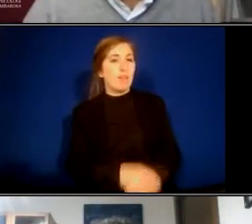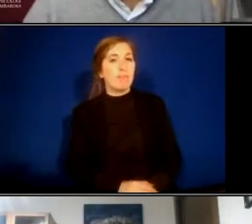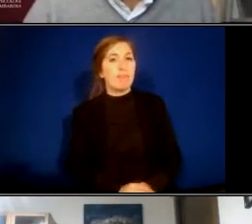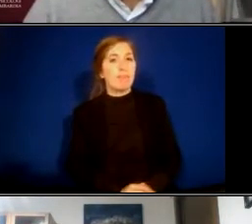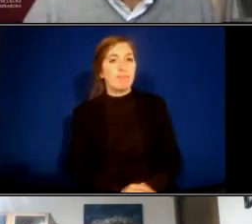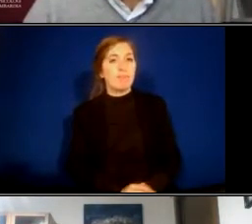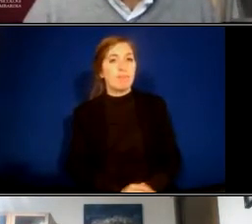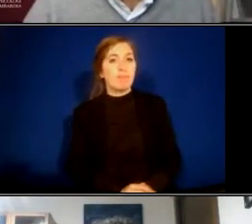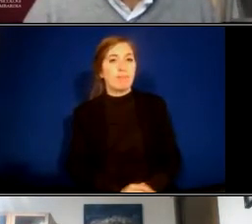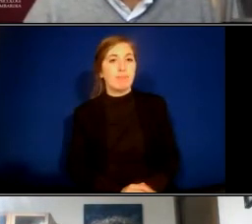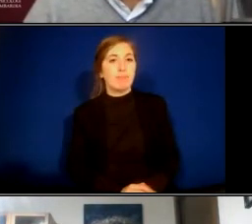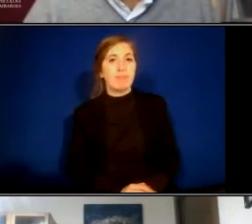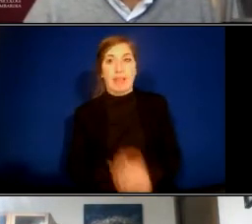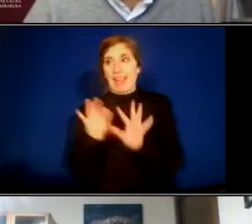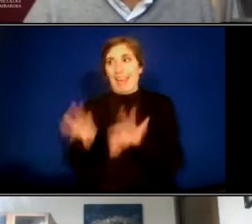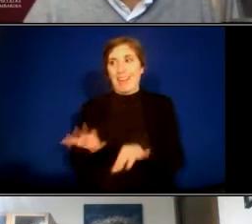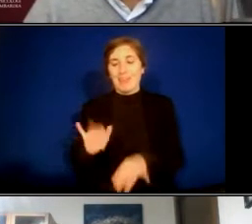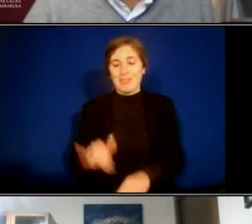Adesso arrivo.